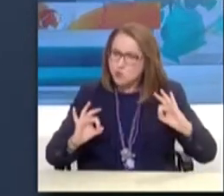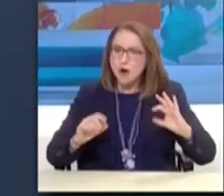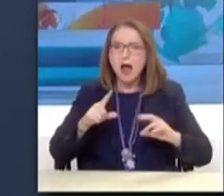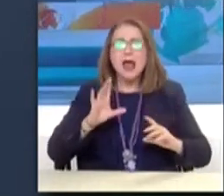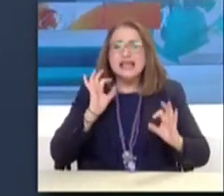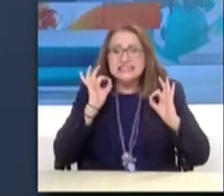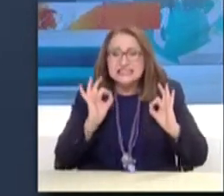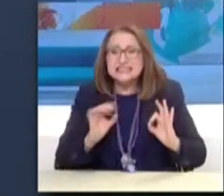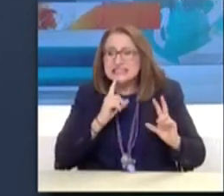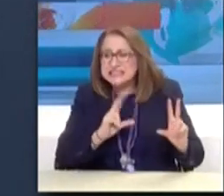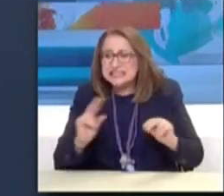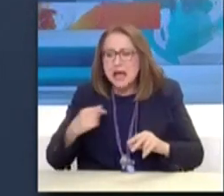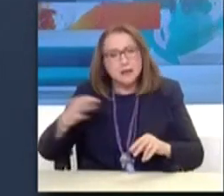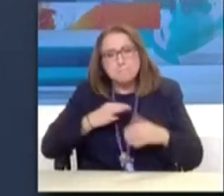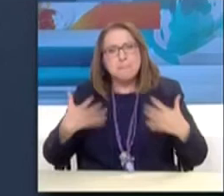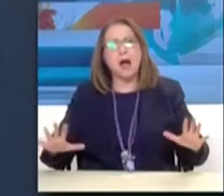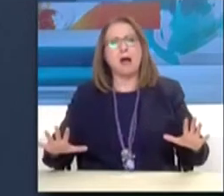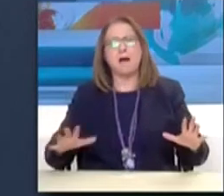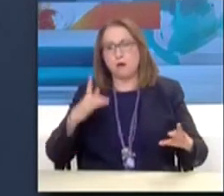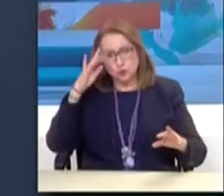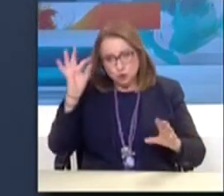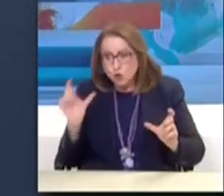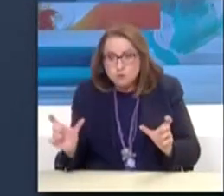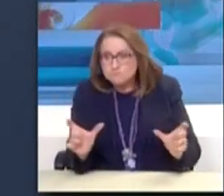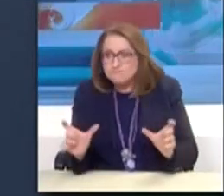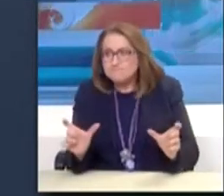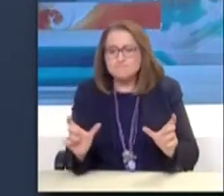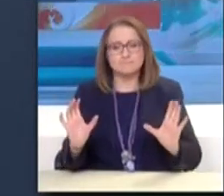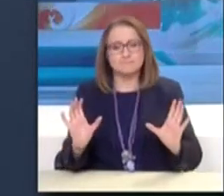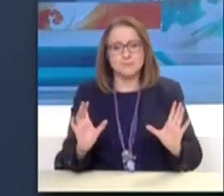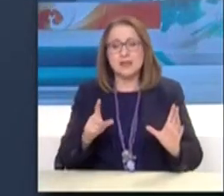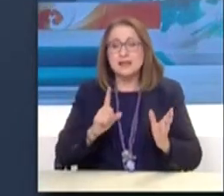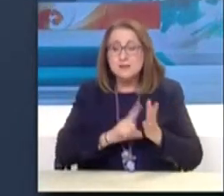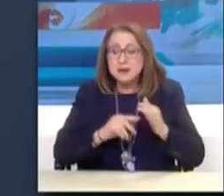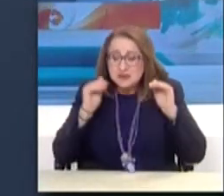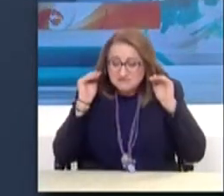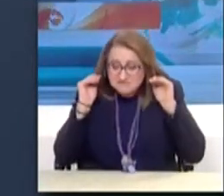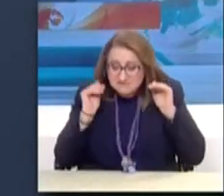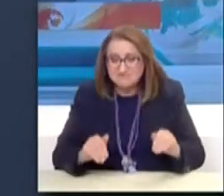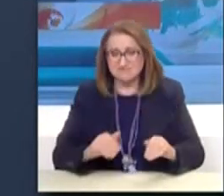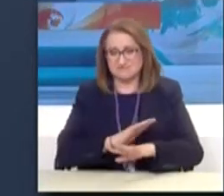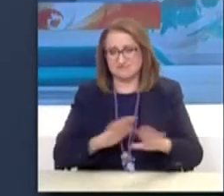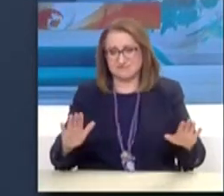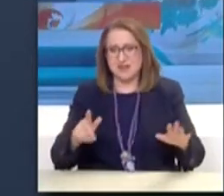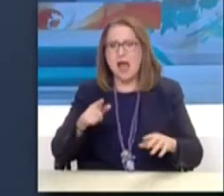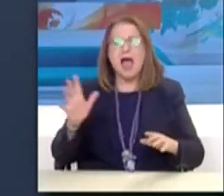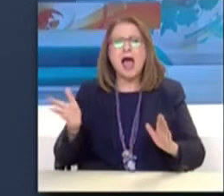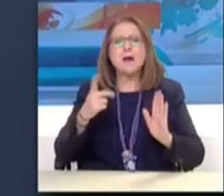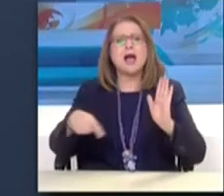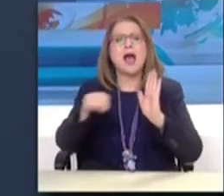με θρησκευτική ευλάβεια. Ένα θετικό ή αρνητικό τεστ δεν αλλάζει τη στρατηγική μας αυτή.